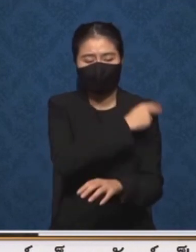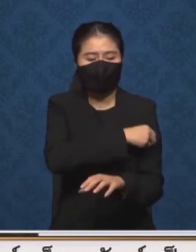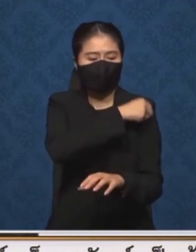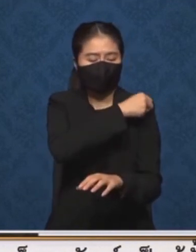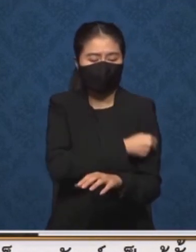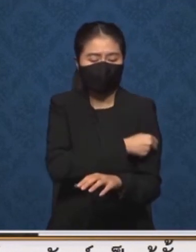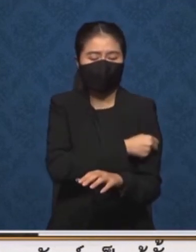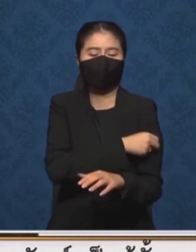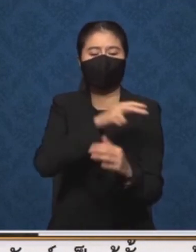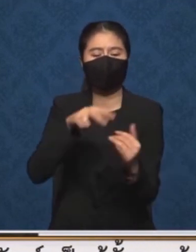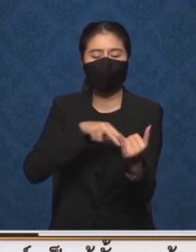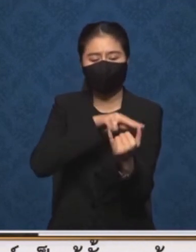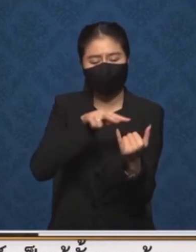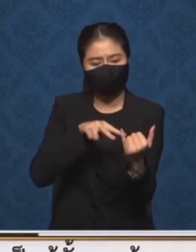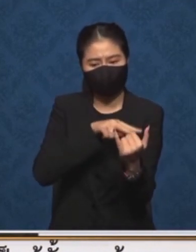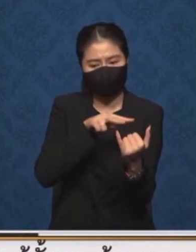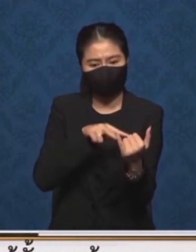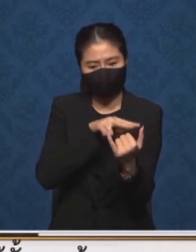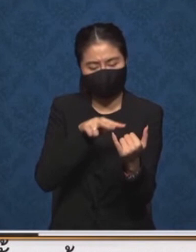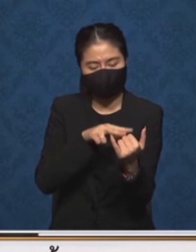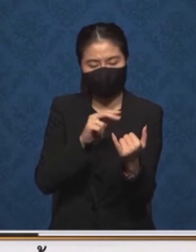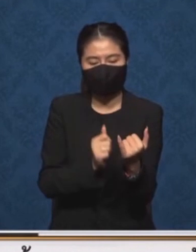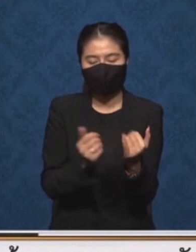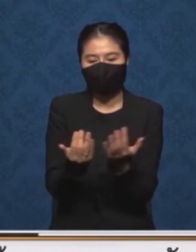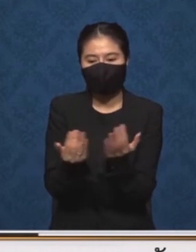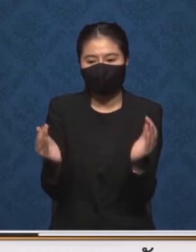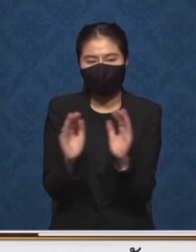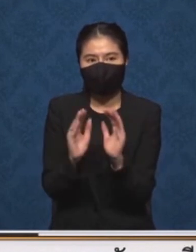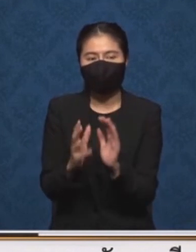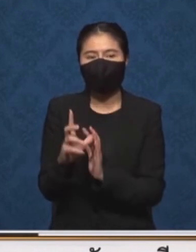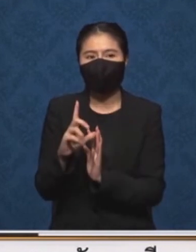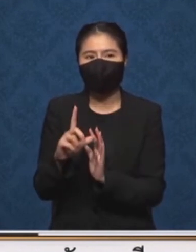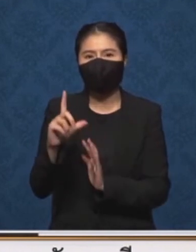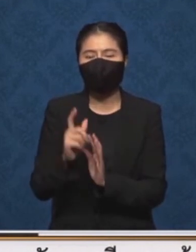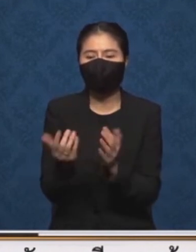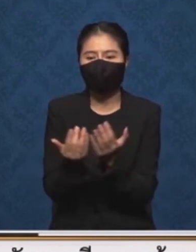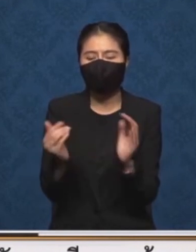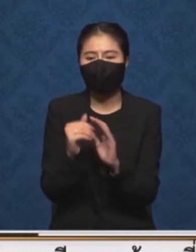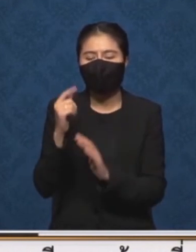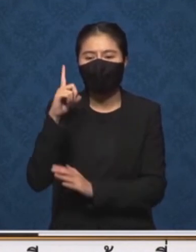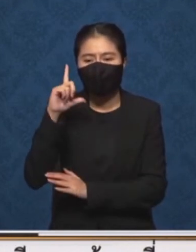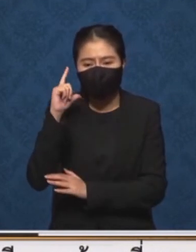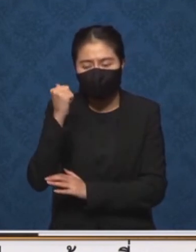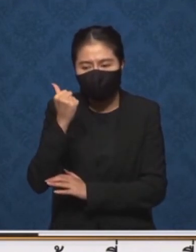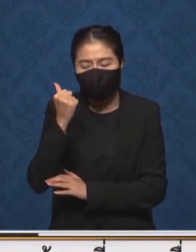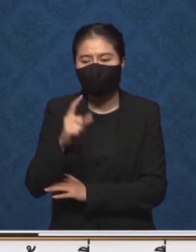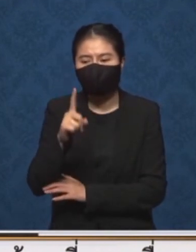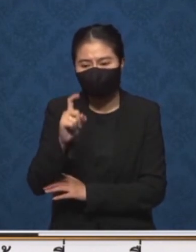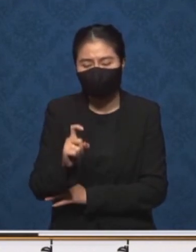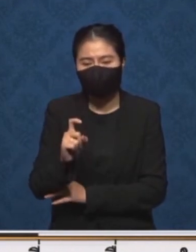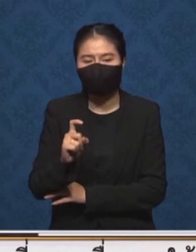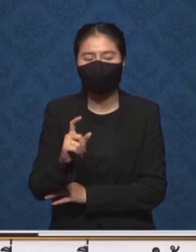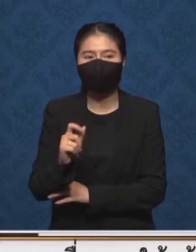ในขณะที่รอครอบครัวอก 5 คนแม่ได้ตายไปอีก 5 คนพ่อ